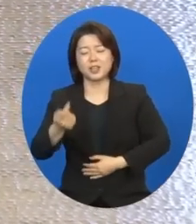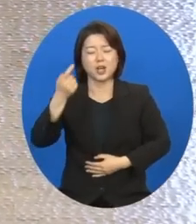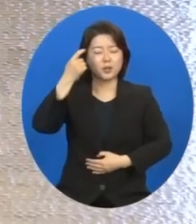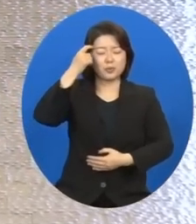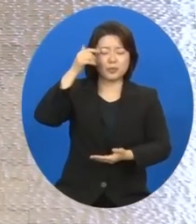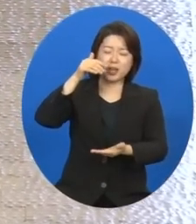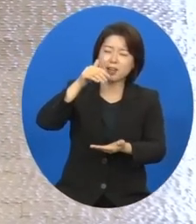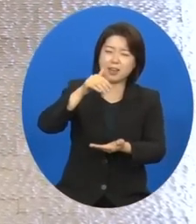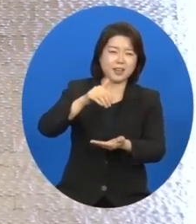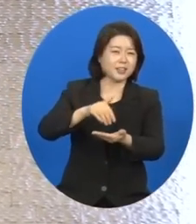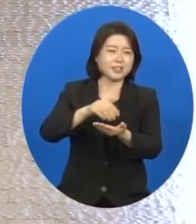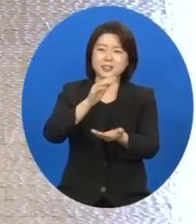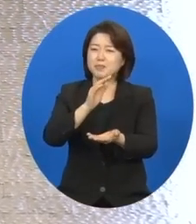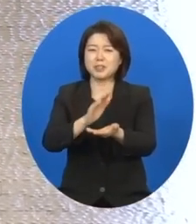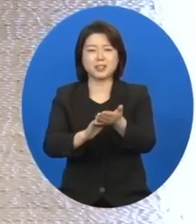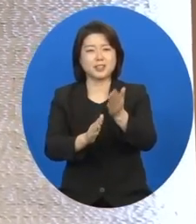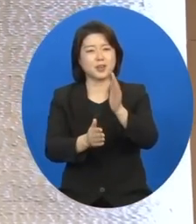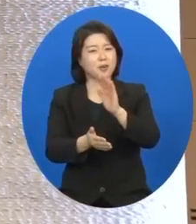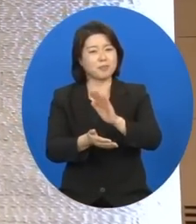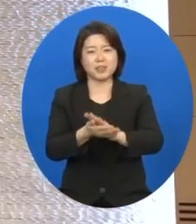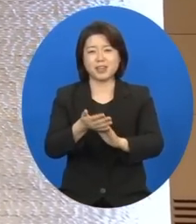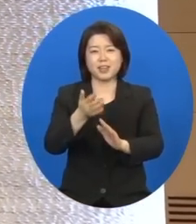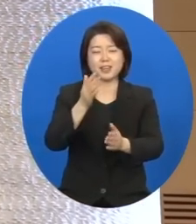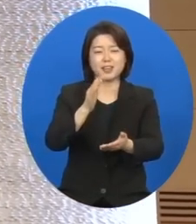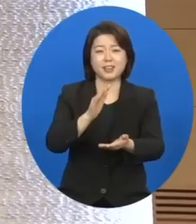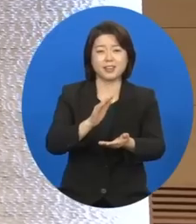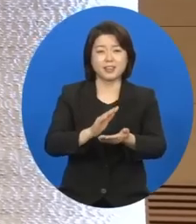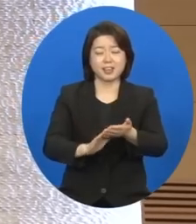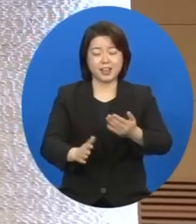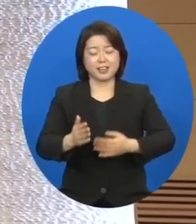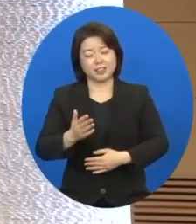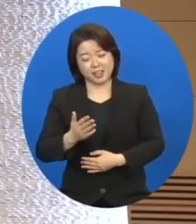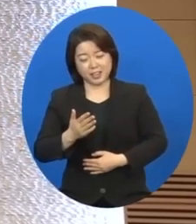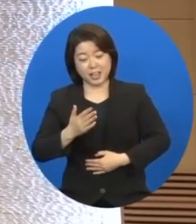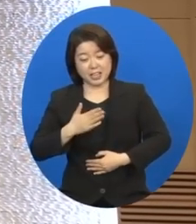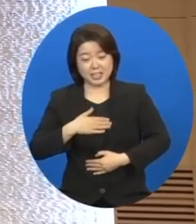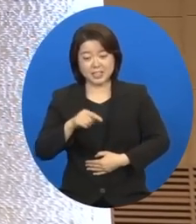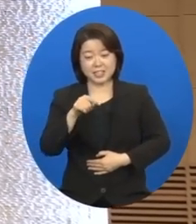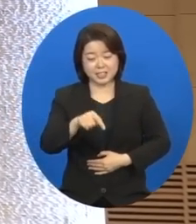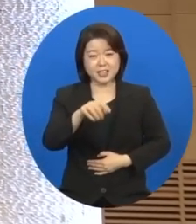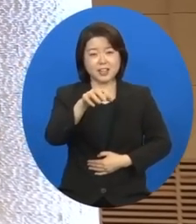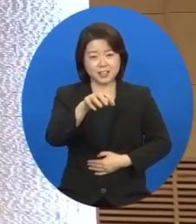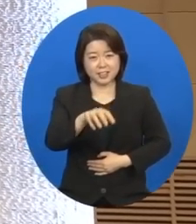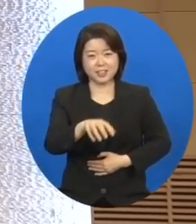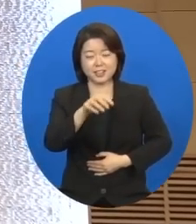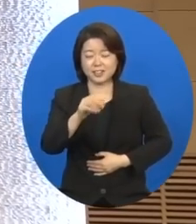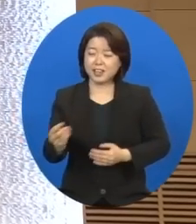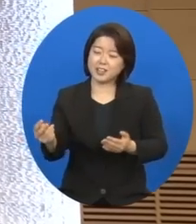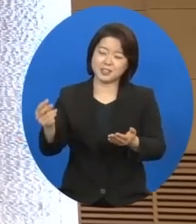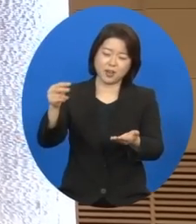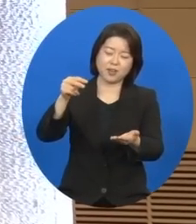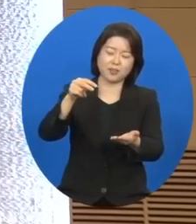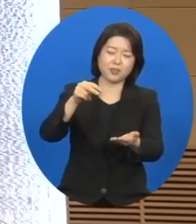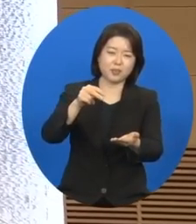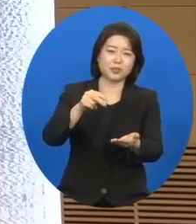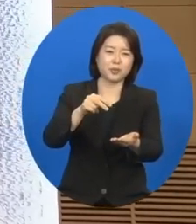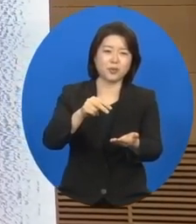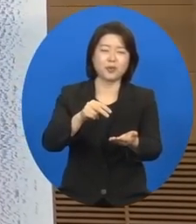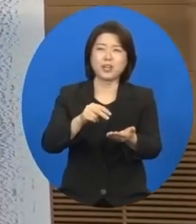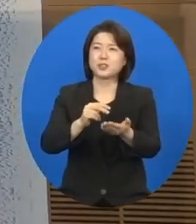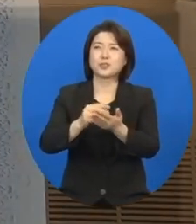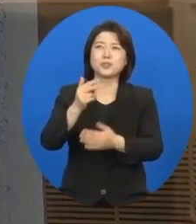부르심에는 후회하심이 없네. 내가 이 자리에 선